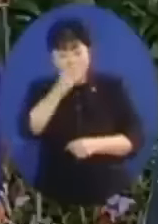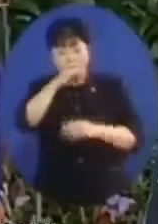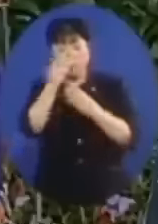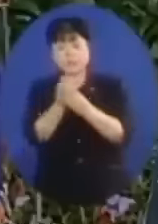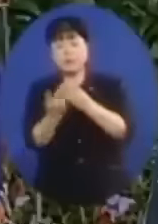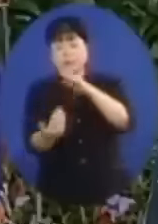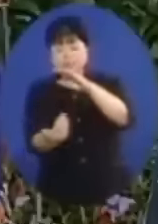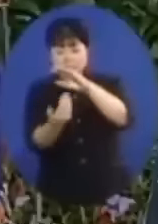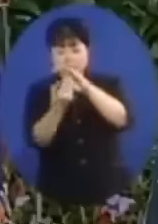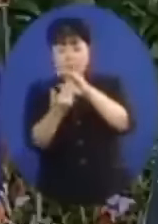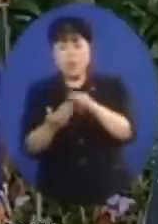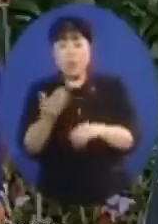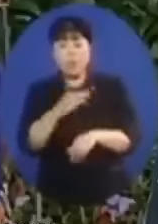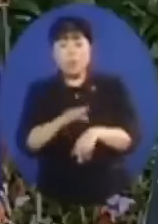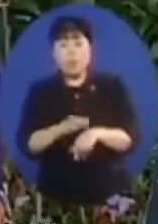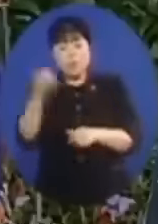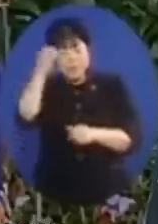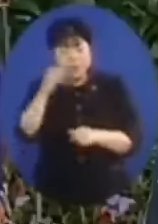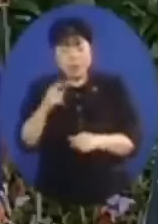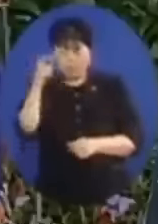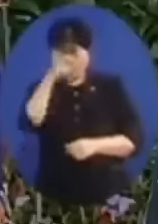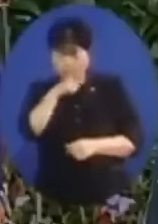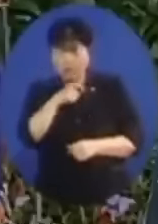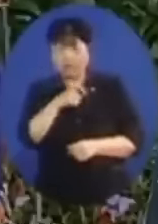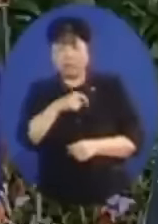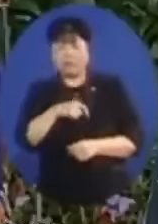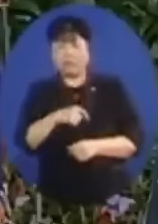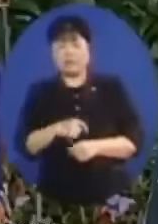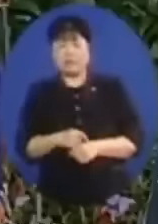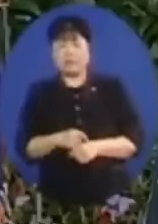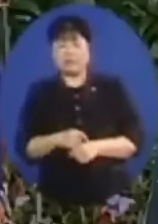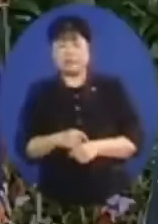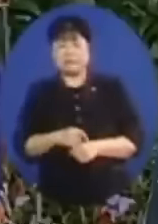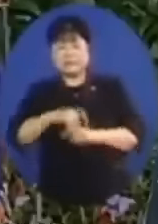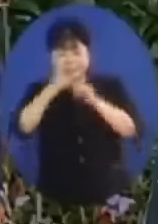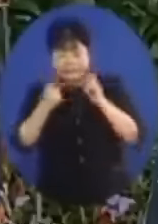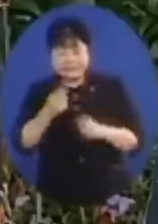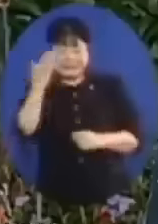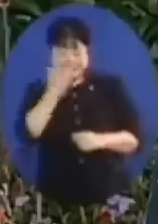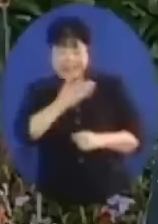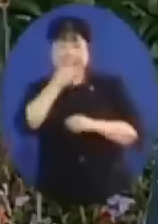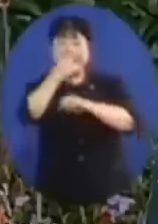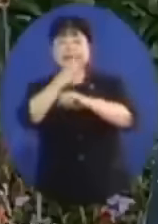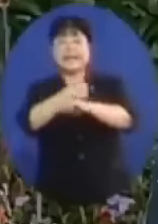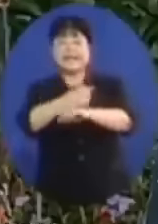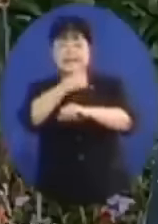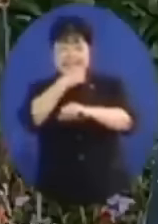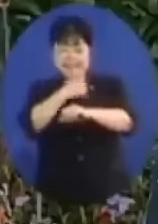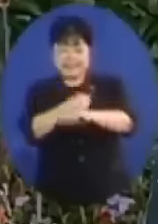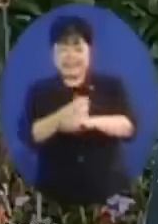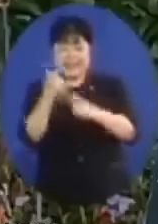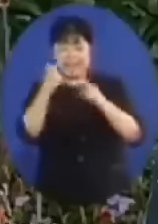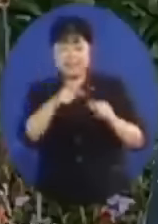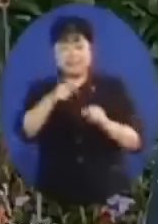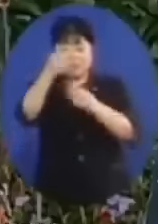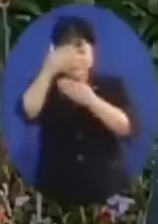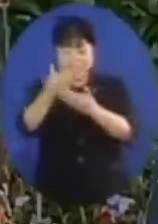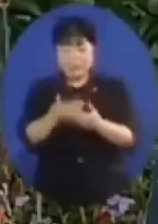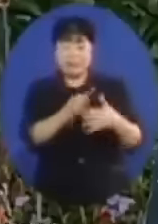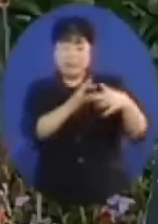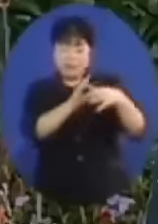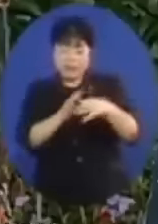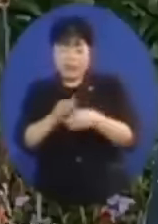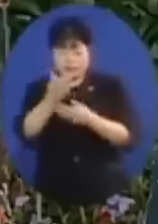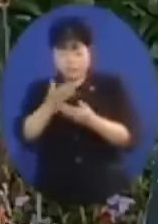이루어 육과 영의 온갖 더러운 것에서 자신을 깨끗하게 하자. 항상 구원을